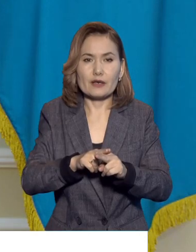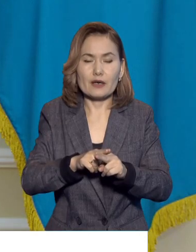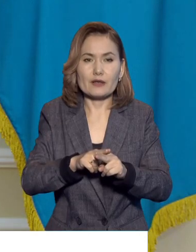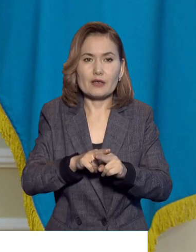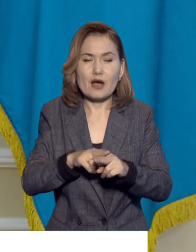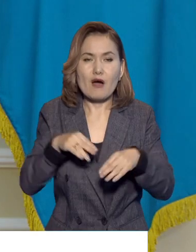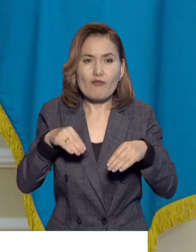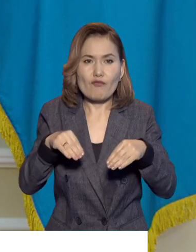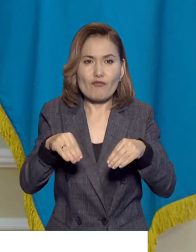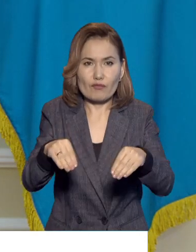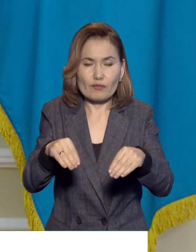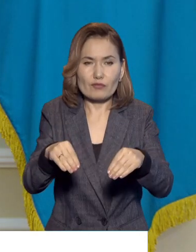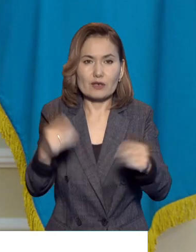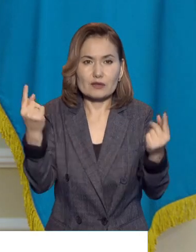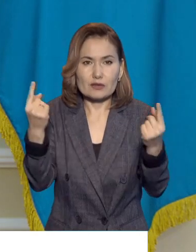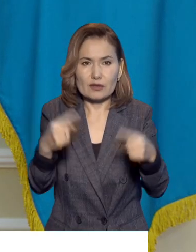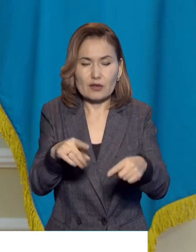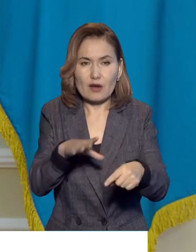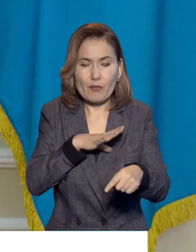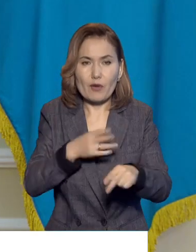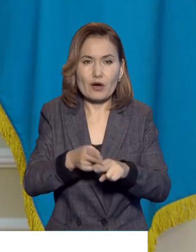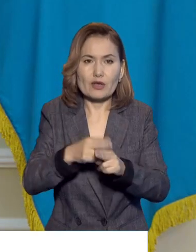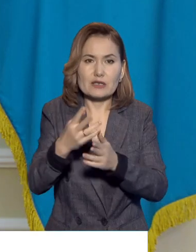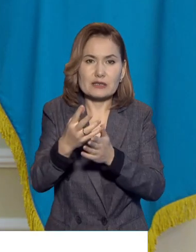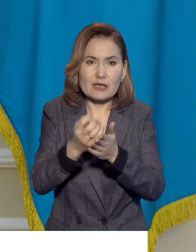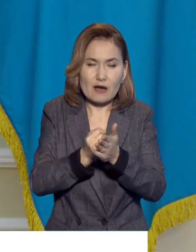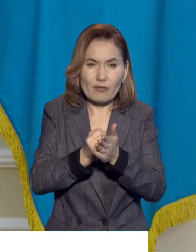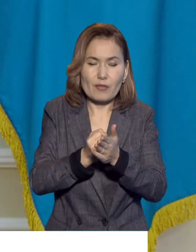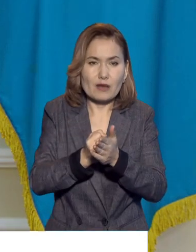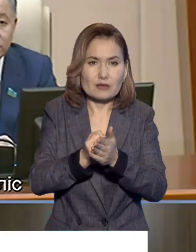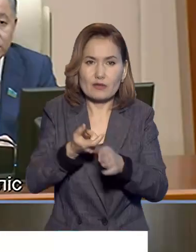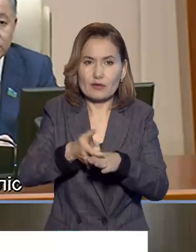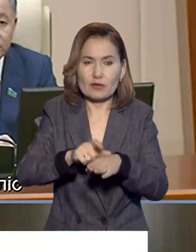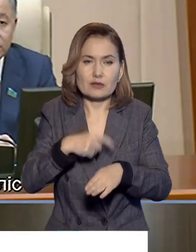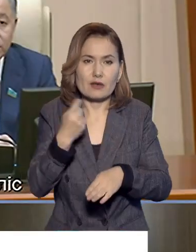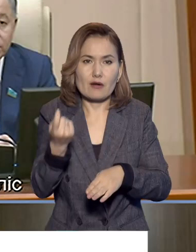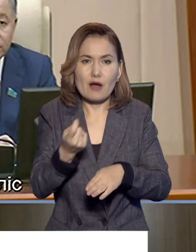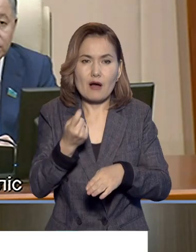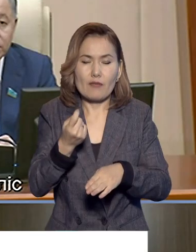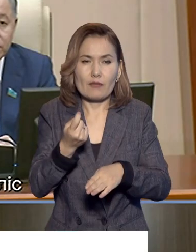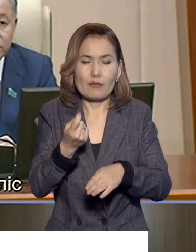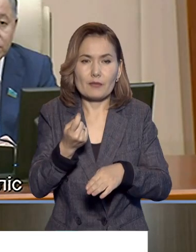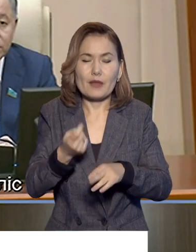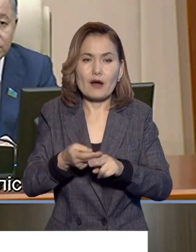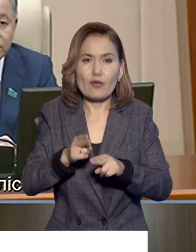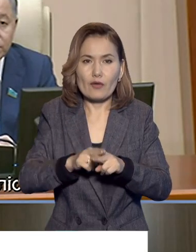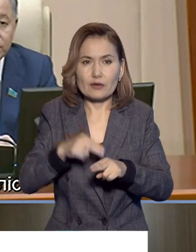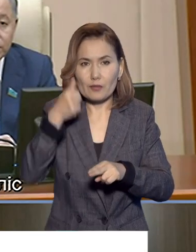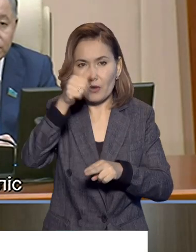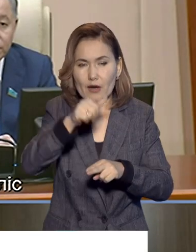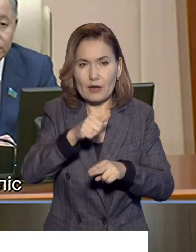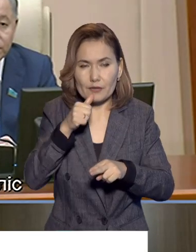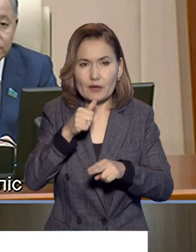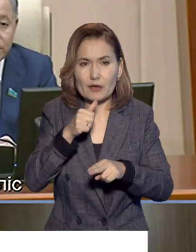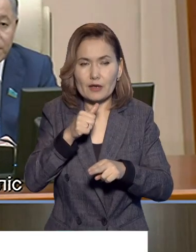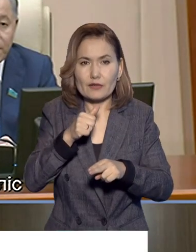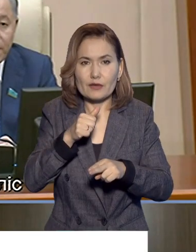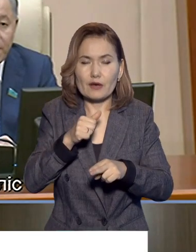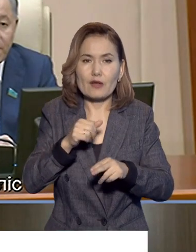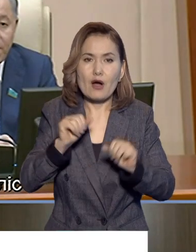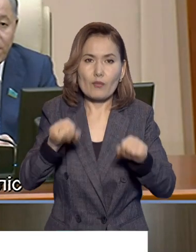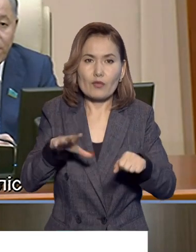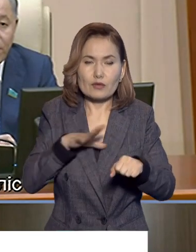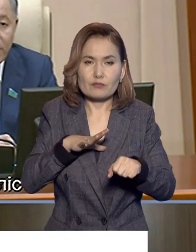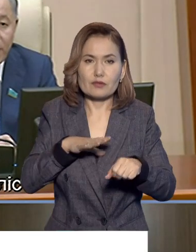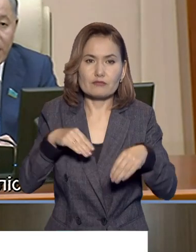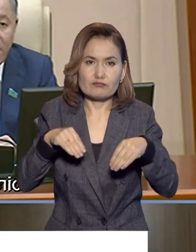және жем шөппен қамтамасыз ету ісіне әсер етті. Болжам бойынша биылда ахуал күрделі болуы